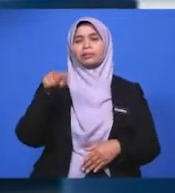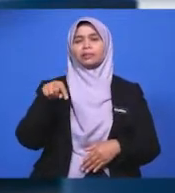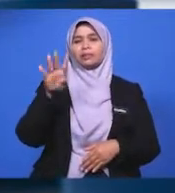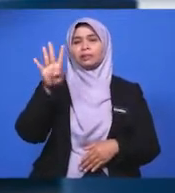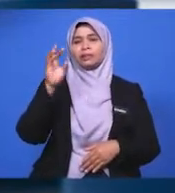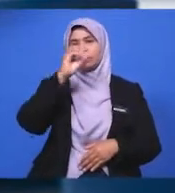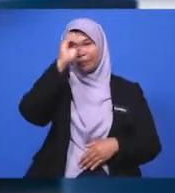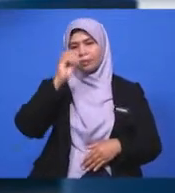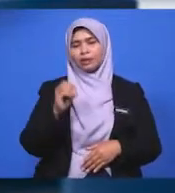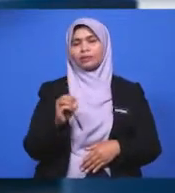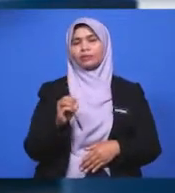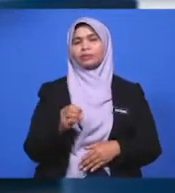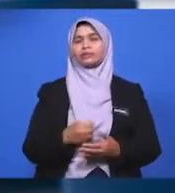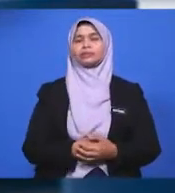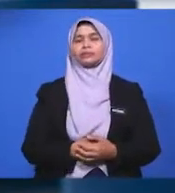4.4% dan menyumbang